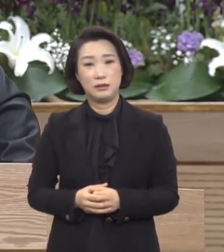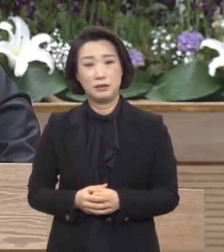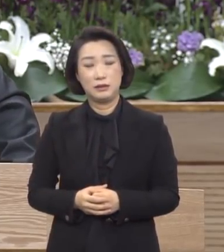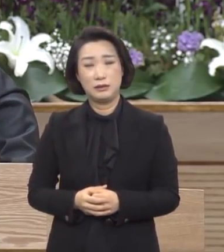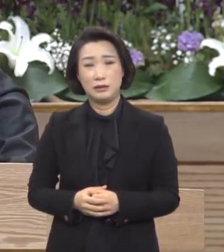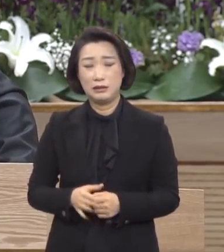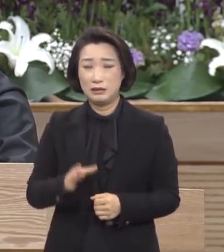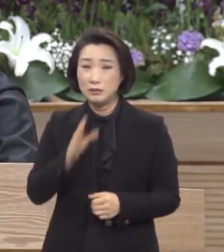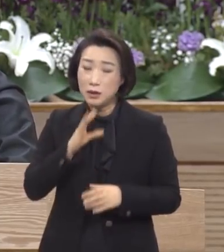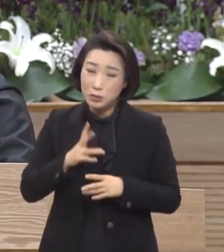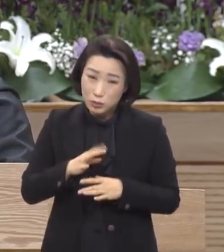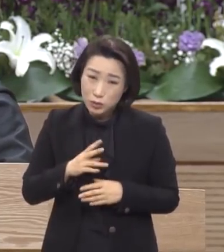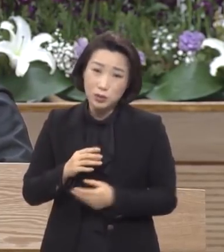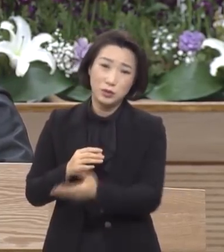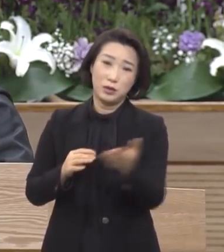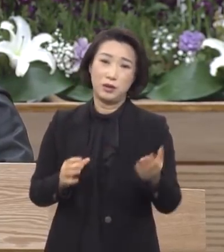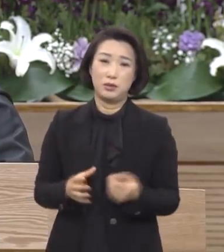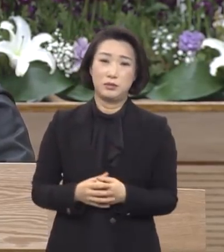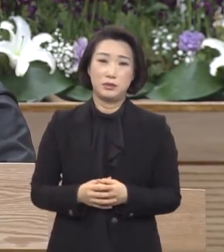정말로 무섭지.